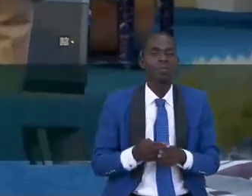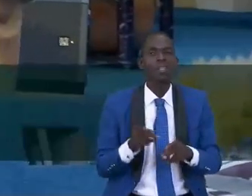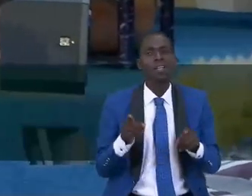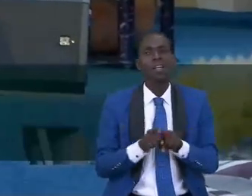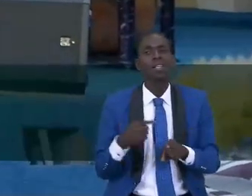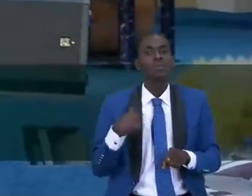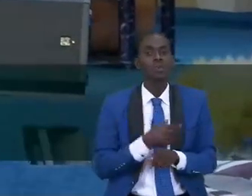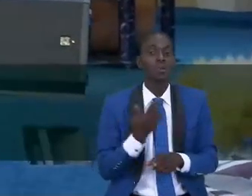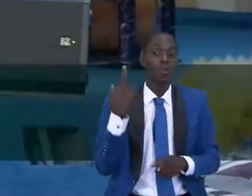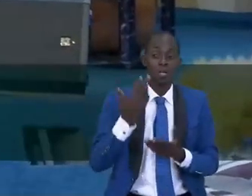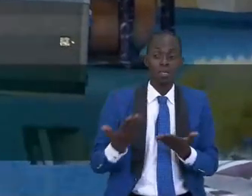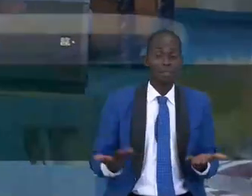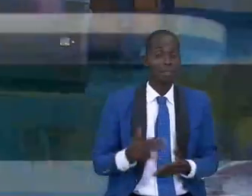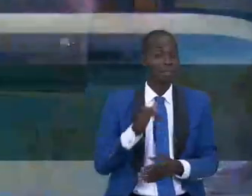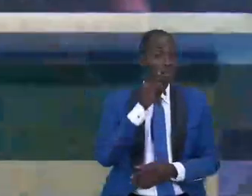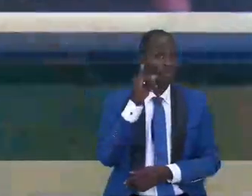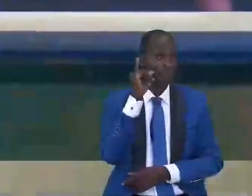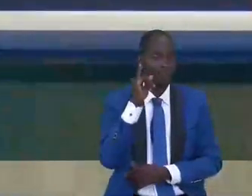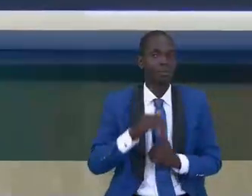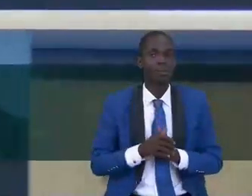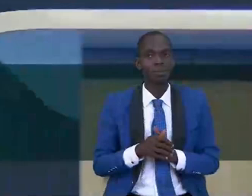Comme nous étions ici hier,